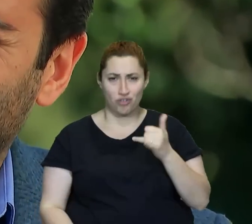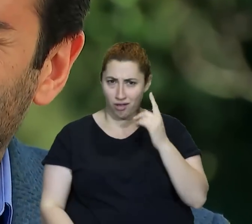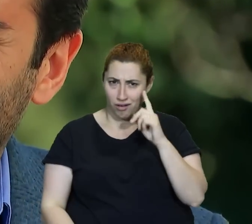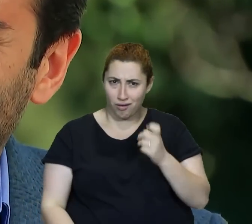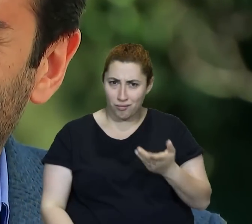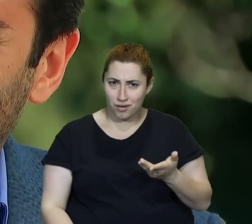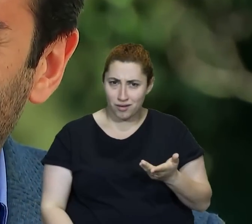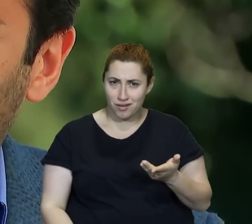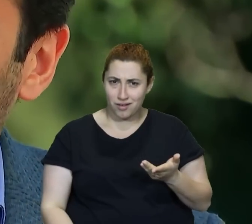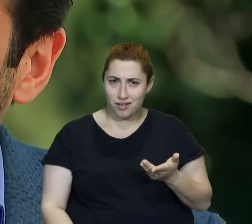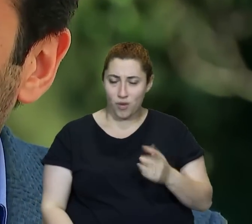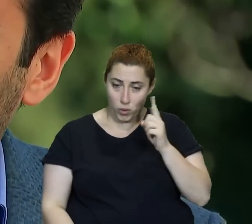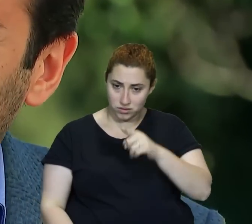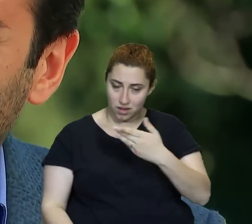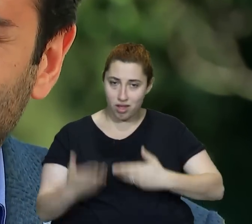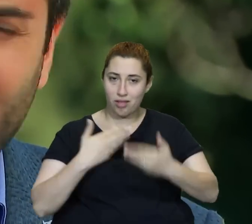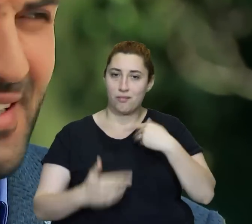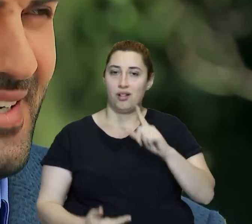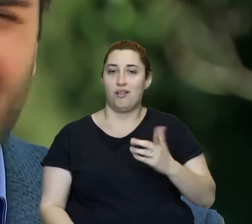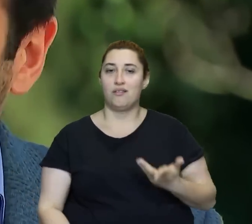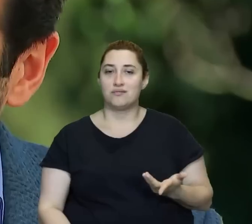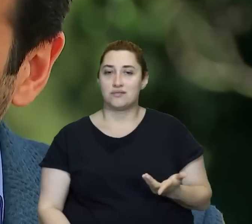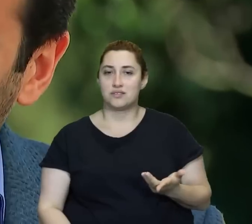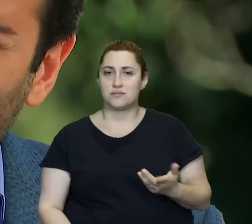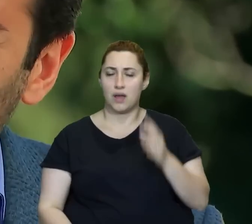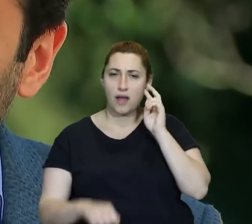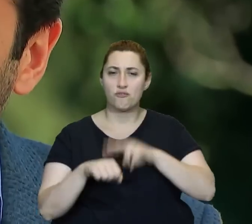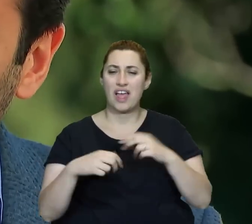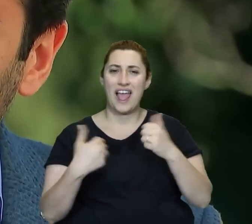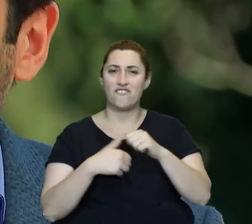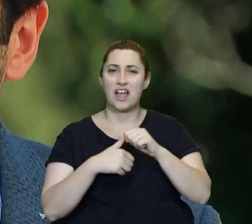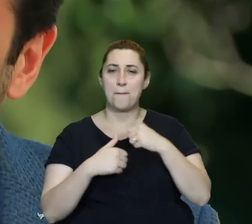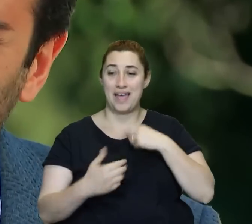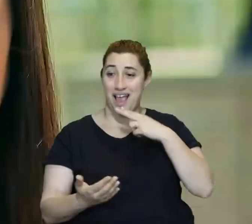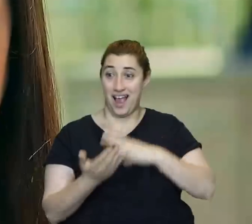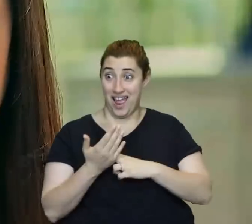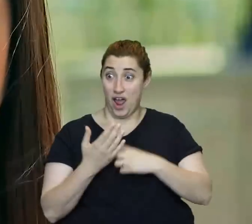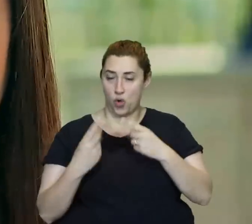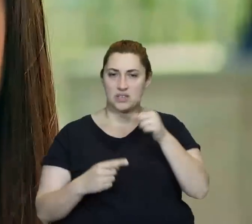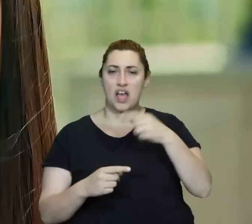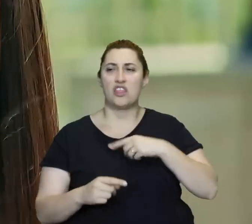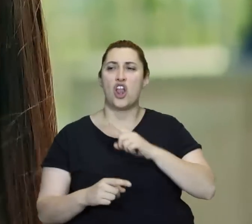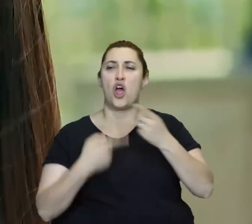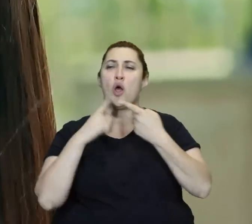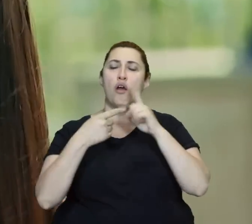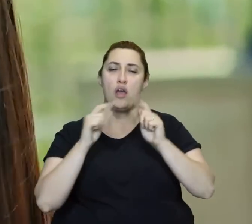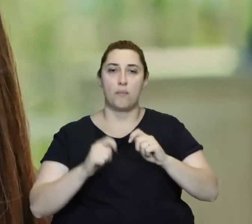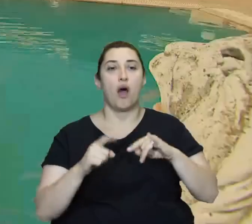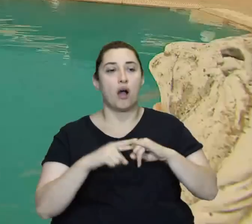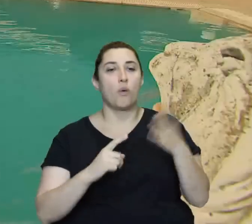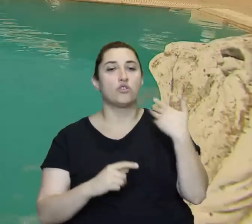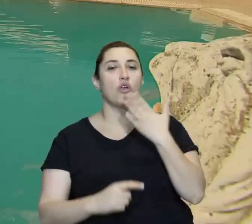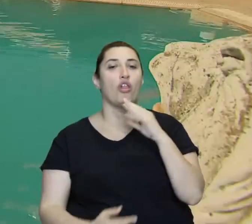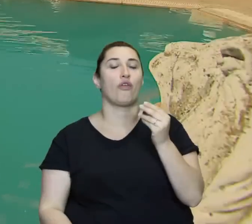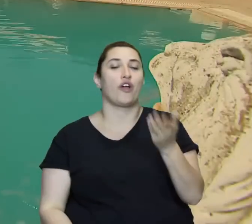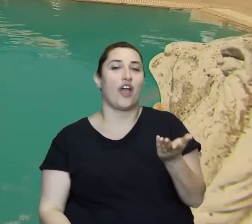bu? Önce sen anlat. Hatırlıyor musun evlenmeye karar verdiğimde nasıl itiraz etmiştin? Yani Hakan, daha çok